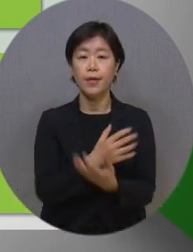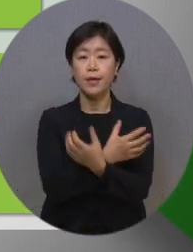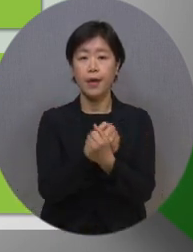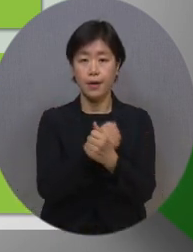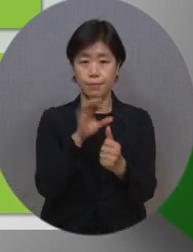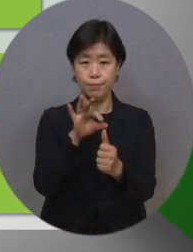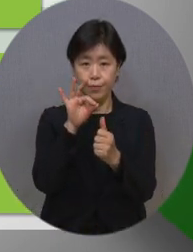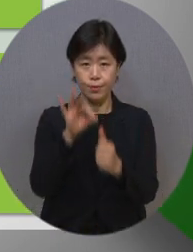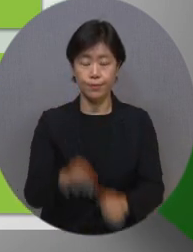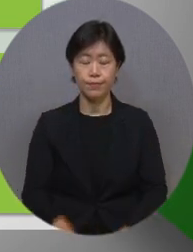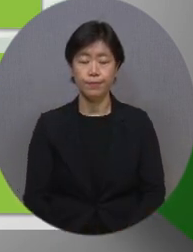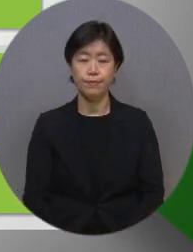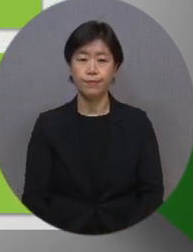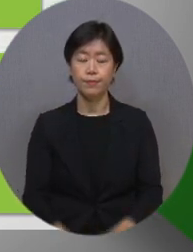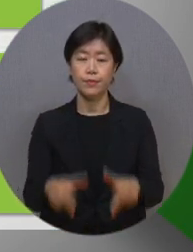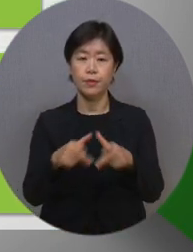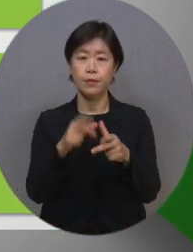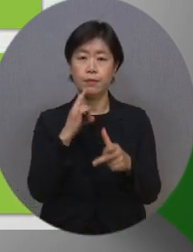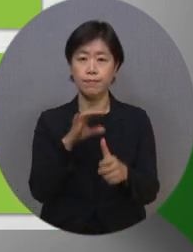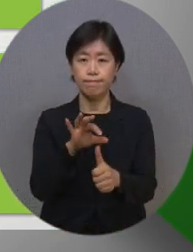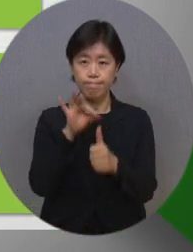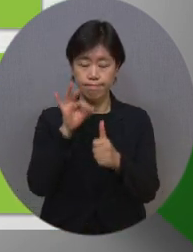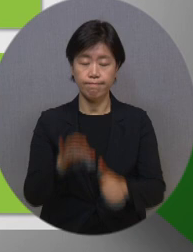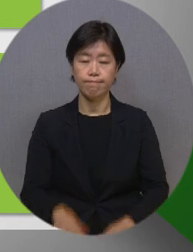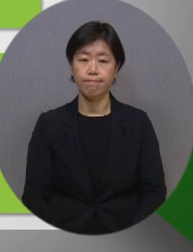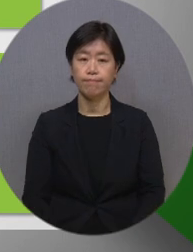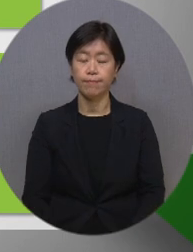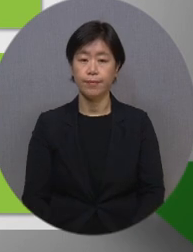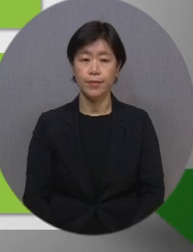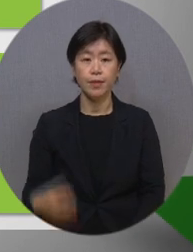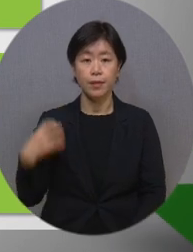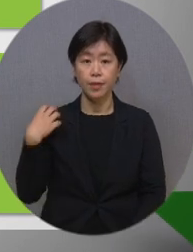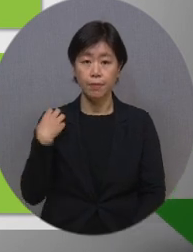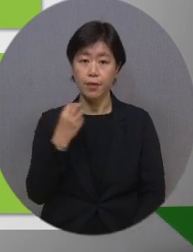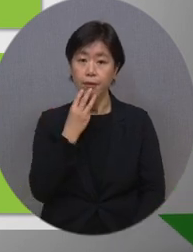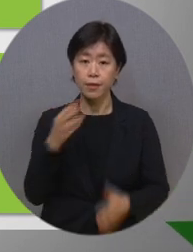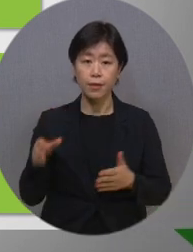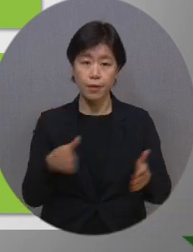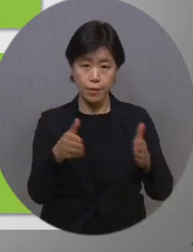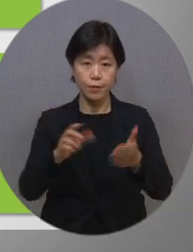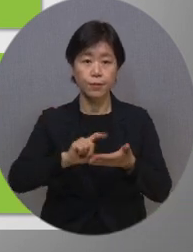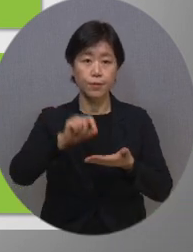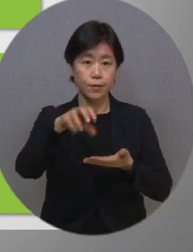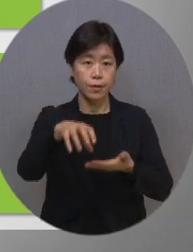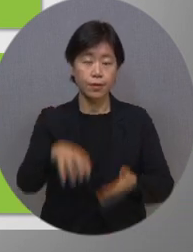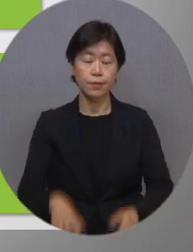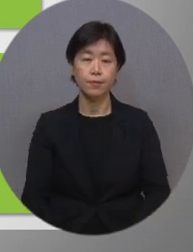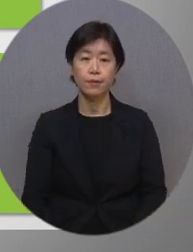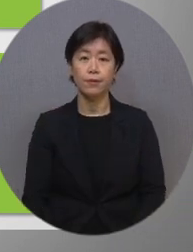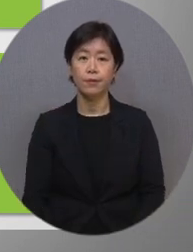계약직을 모집합니다. 장애인만 채용하며 담당 지사는 경기지사입니다.